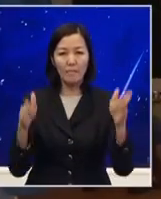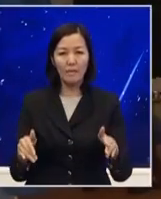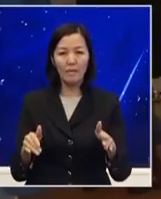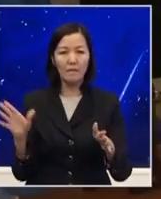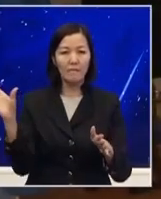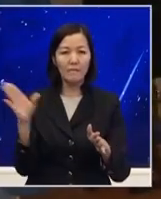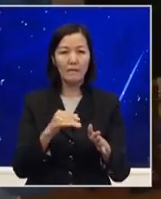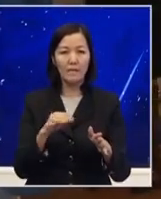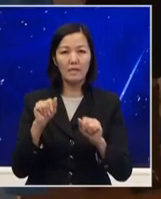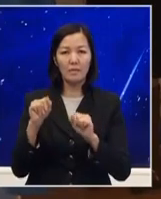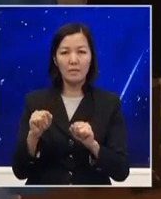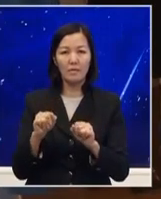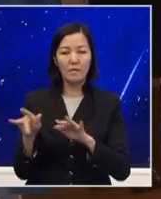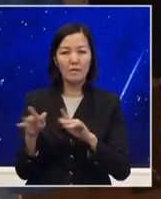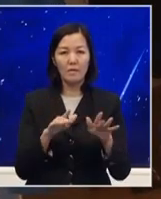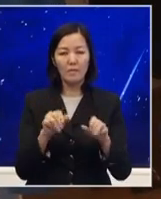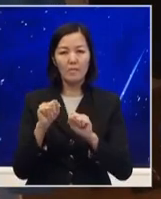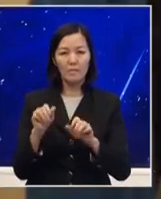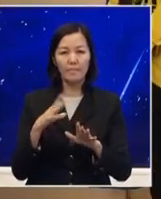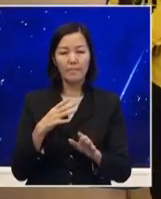санитарные нормы.